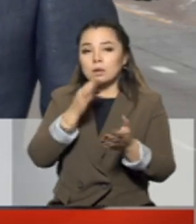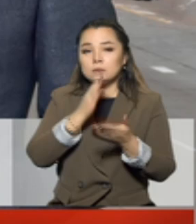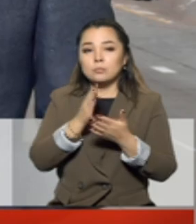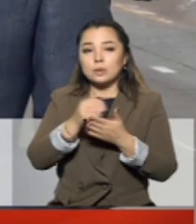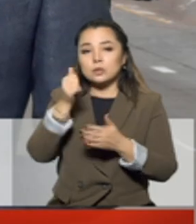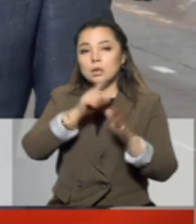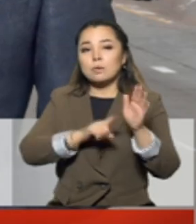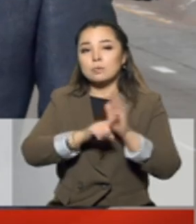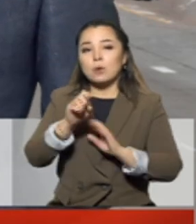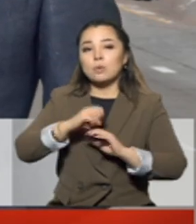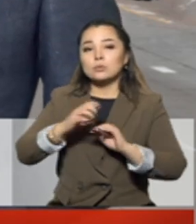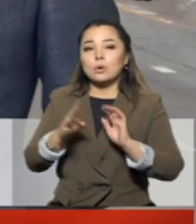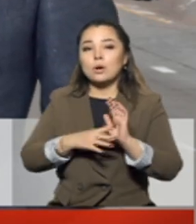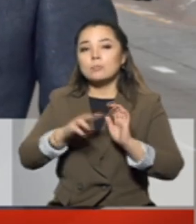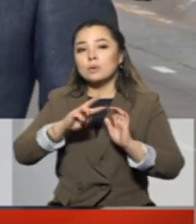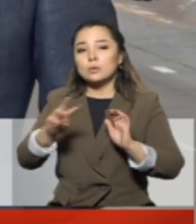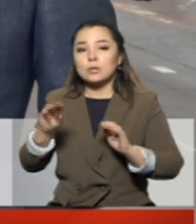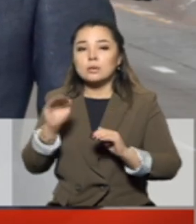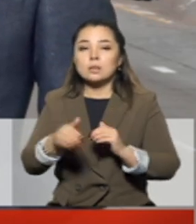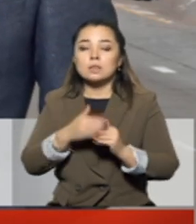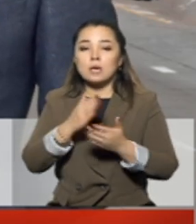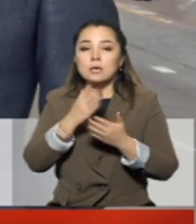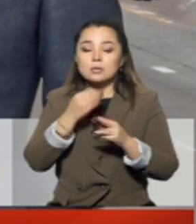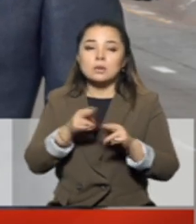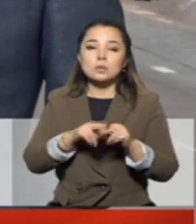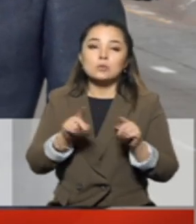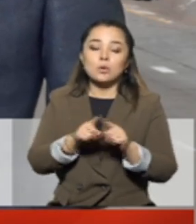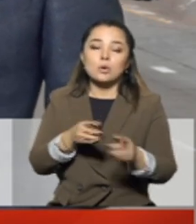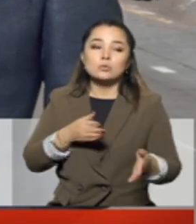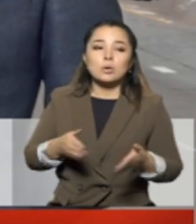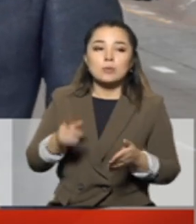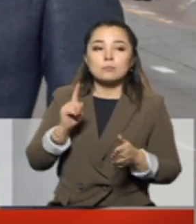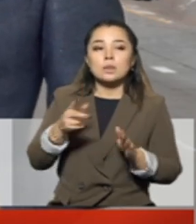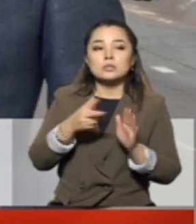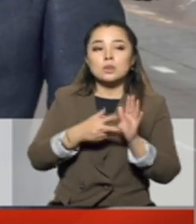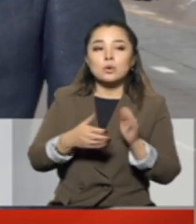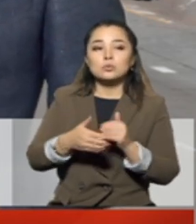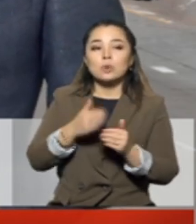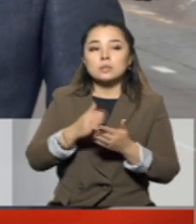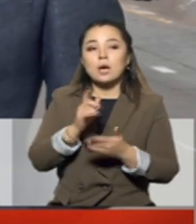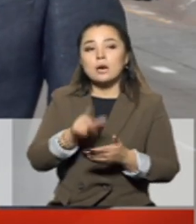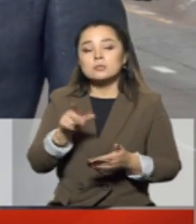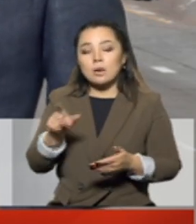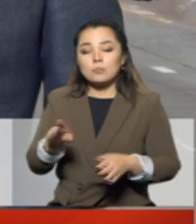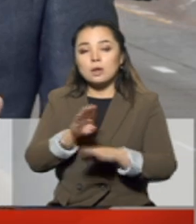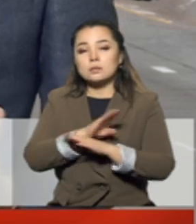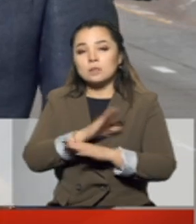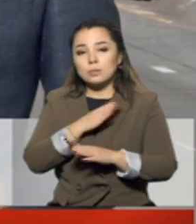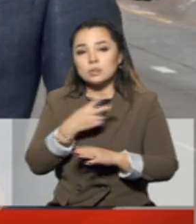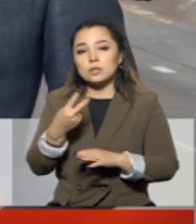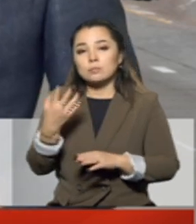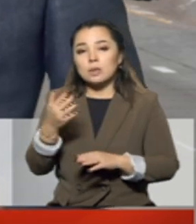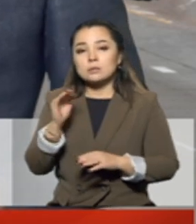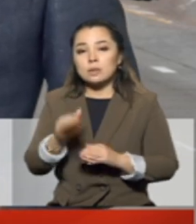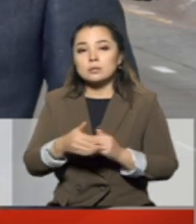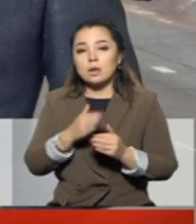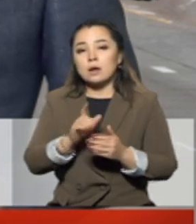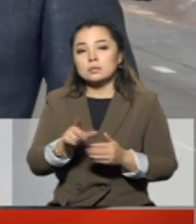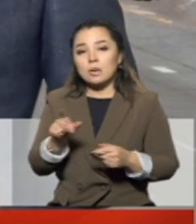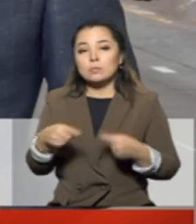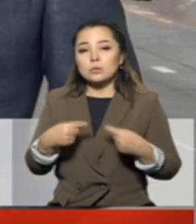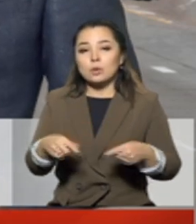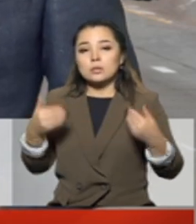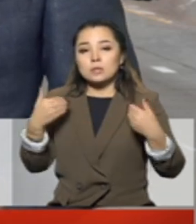Жыл басынан 19 мыңнан астам жол көлігі оқиғасында 1800-ге жуық адам қаза тауып, 25 мың адам түрлі